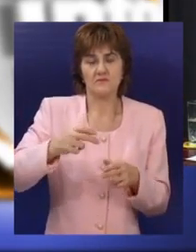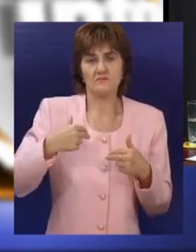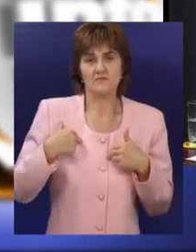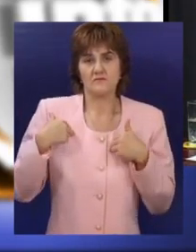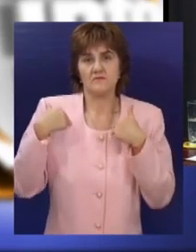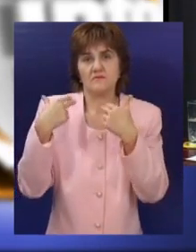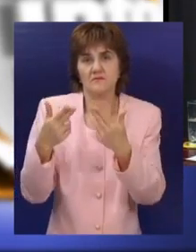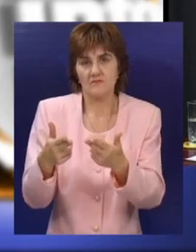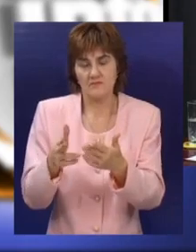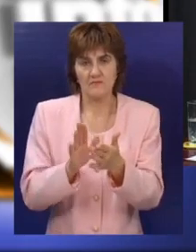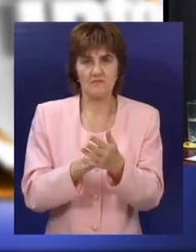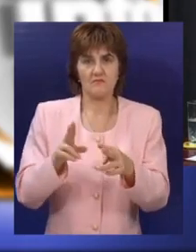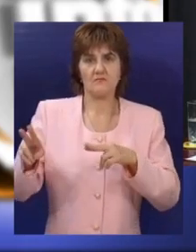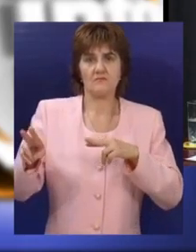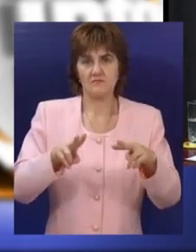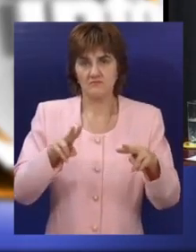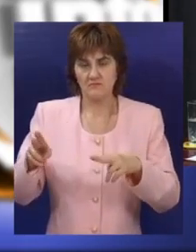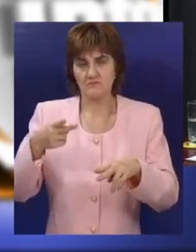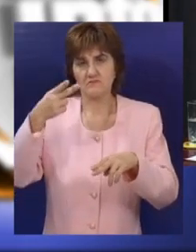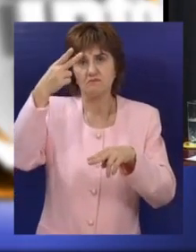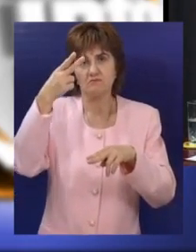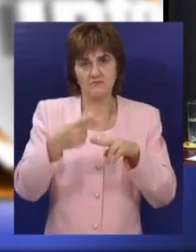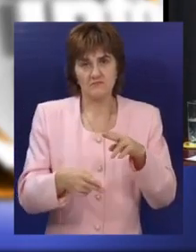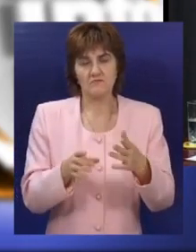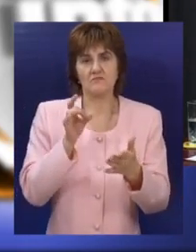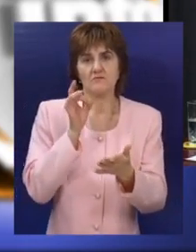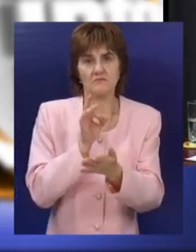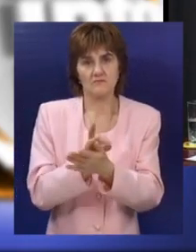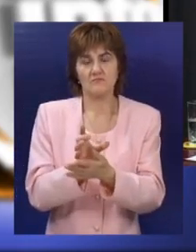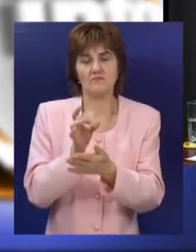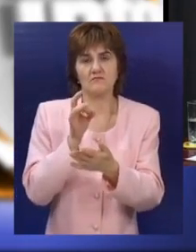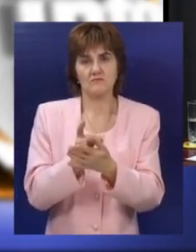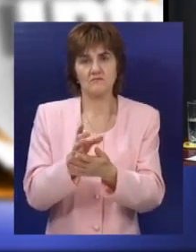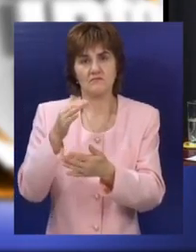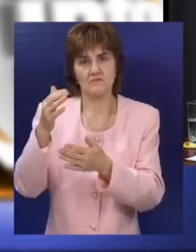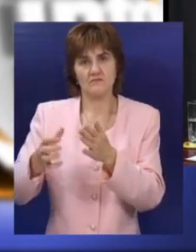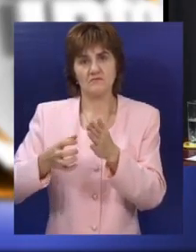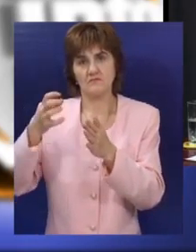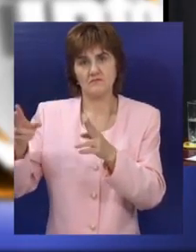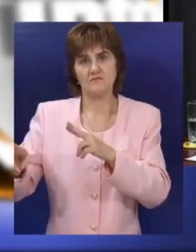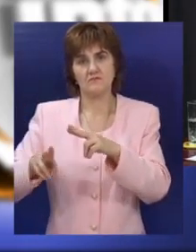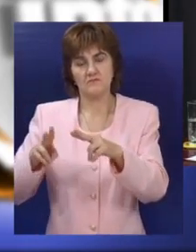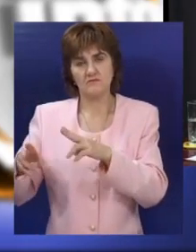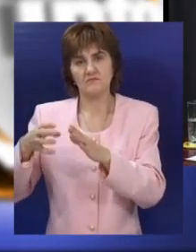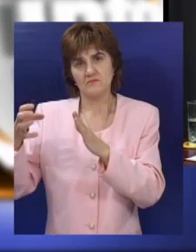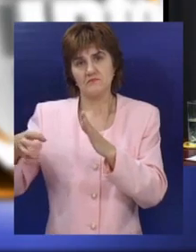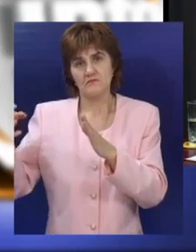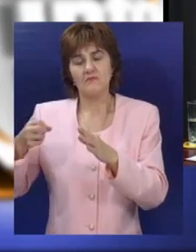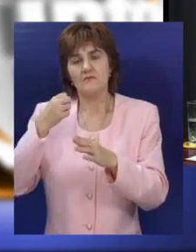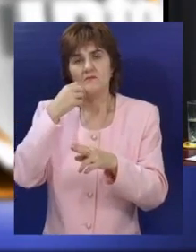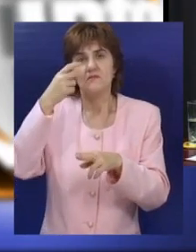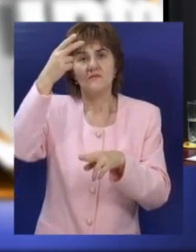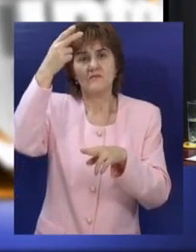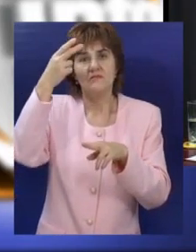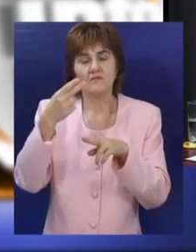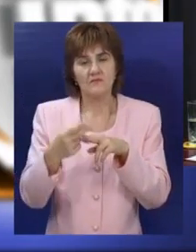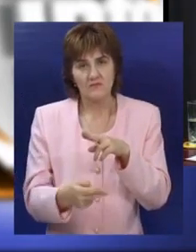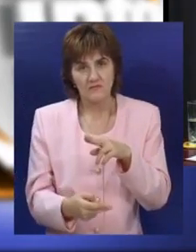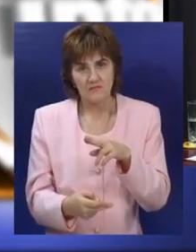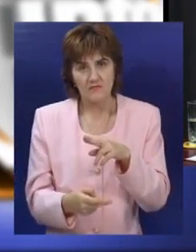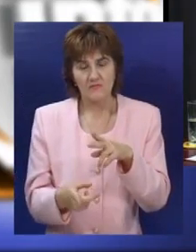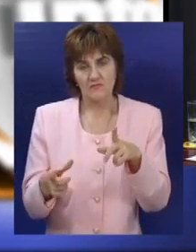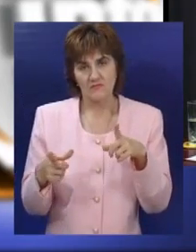rezultat stečaja, pa stečajna masa, pa stečajni sudija, pa veće poverilaca i tako dalje. I